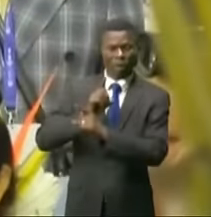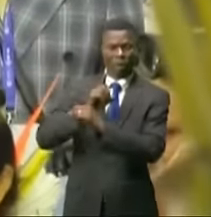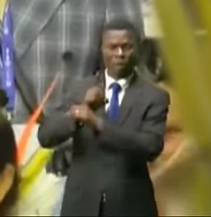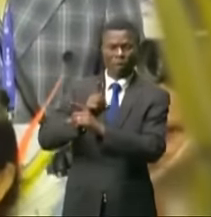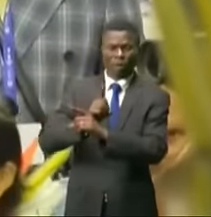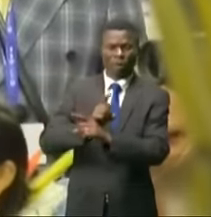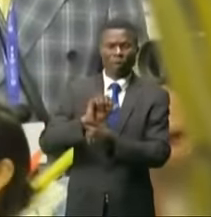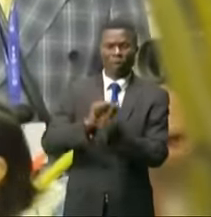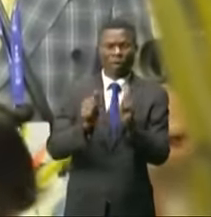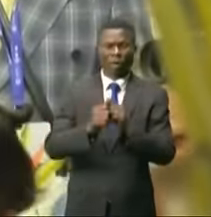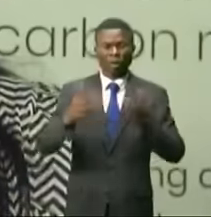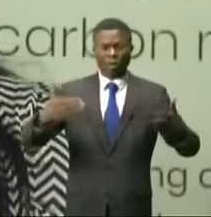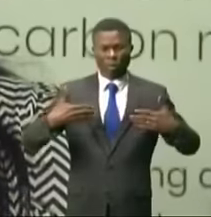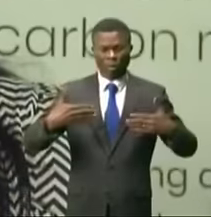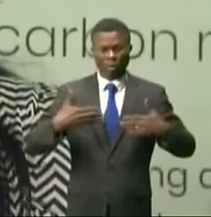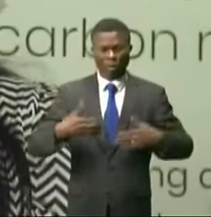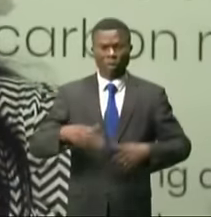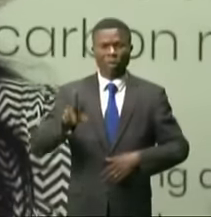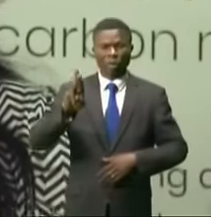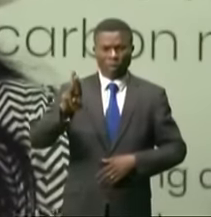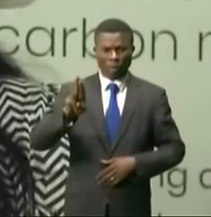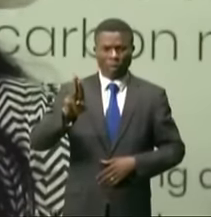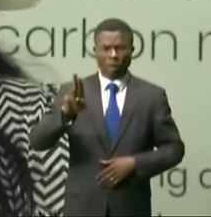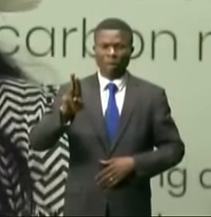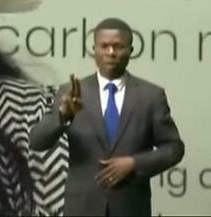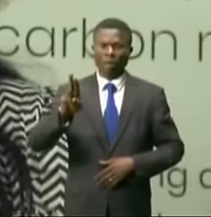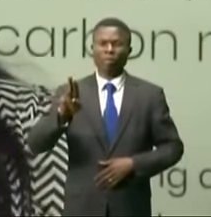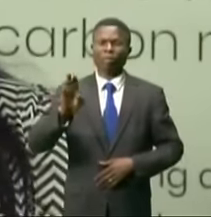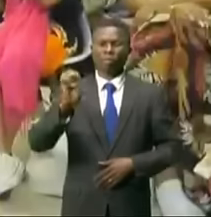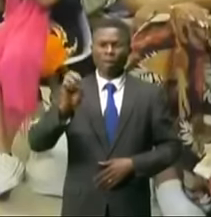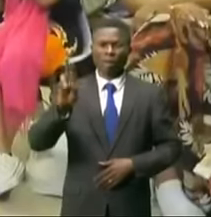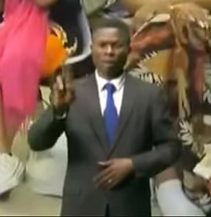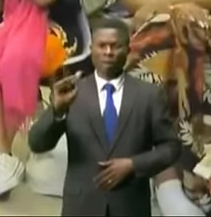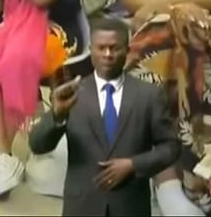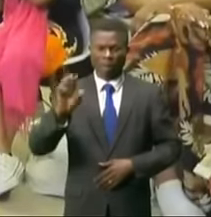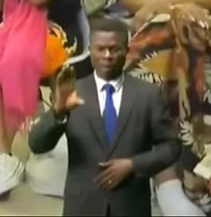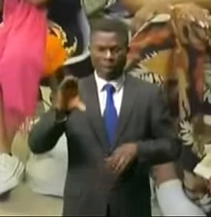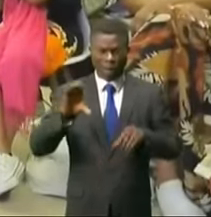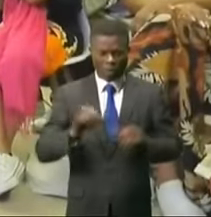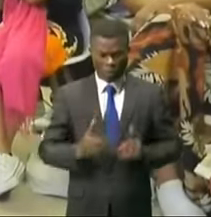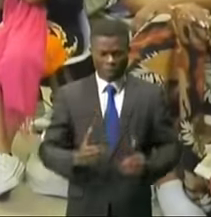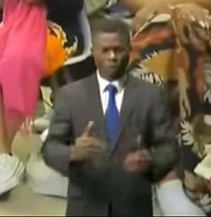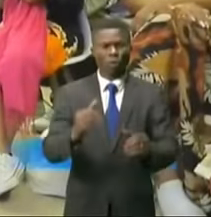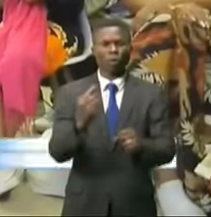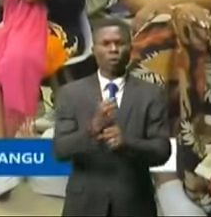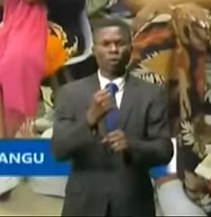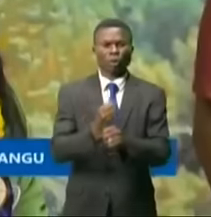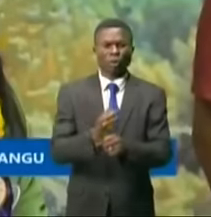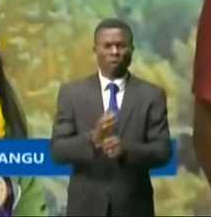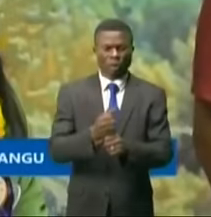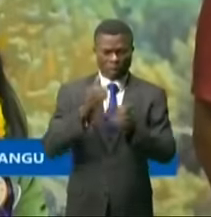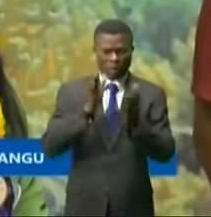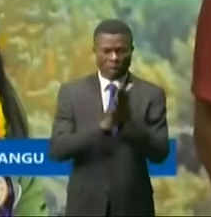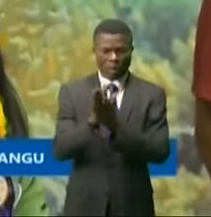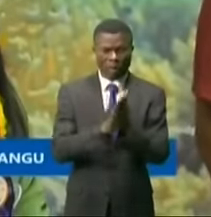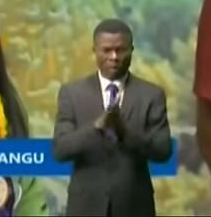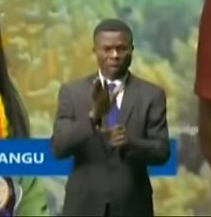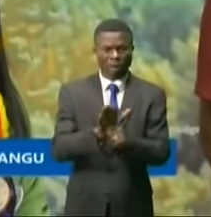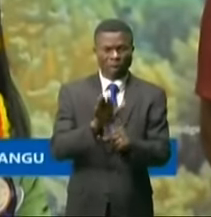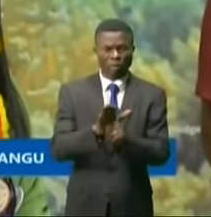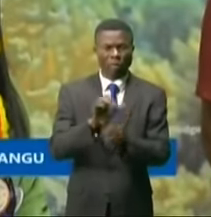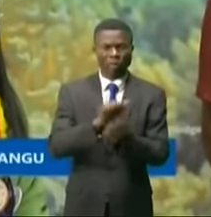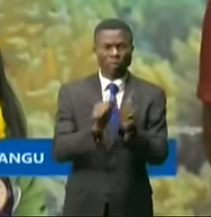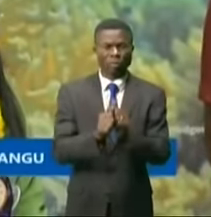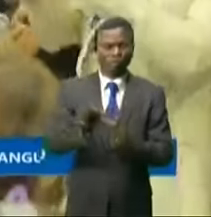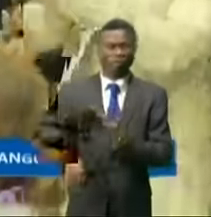les écosystèmes, Era Congo Wildlife Works Carbon compte poursuivre son travail en se focalisant davantage sur